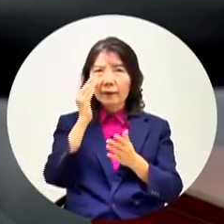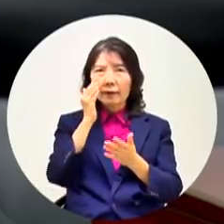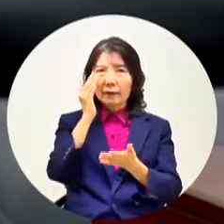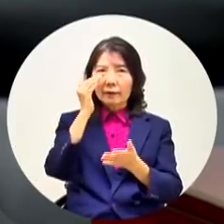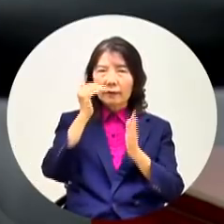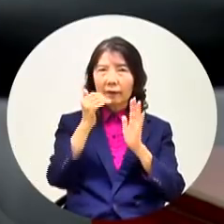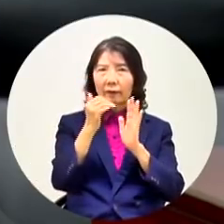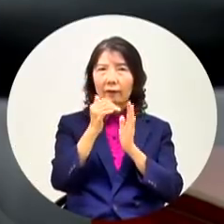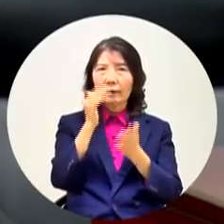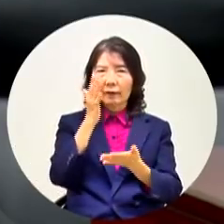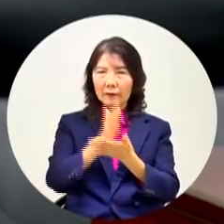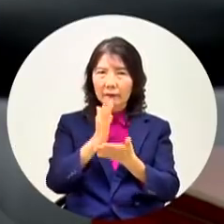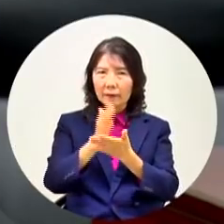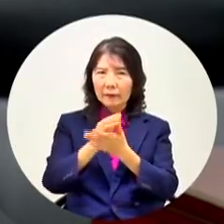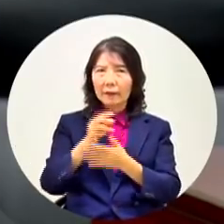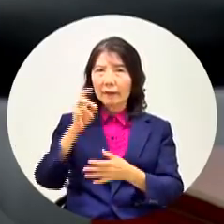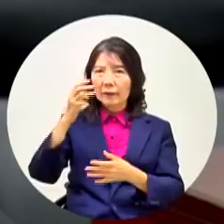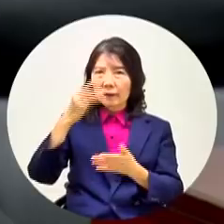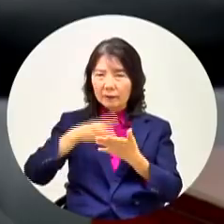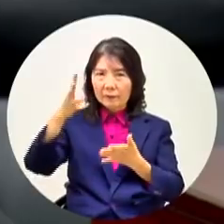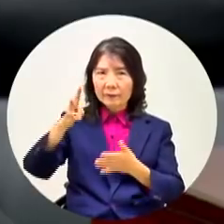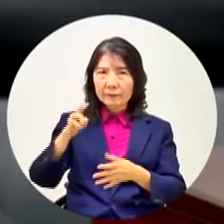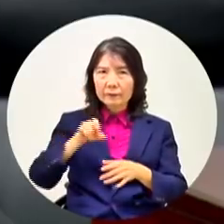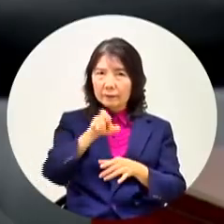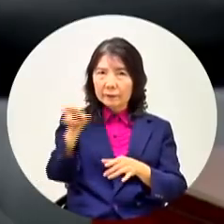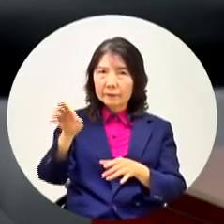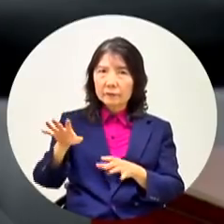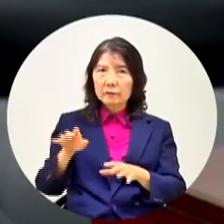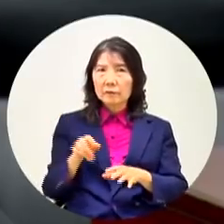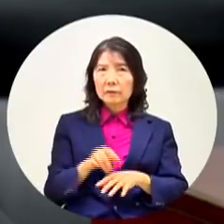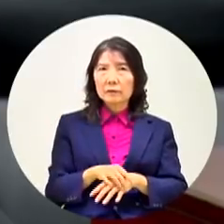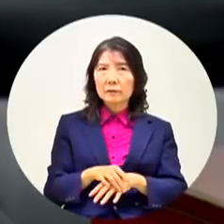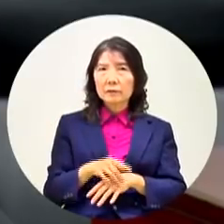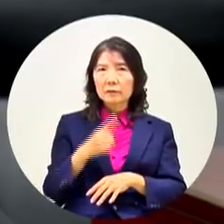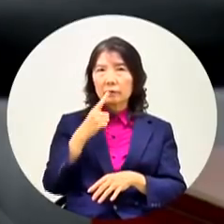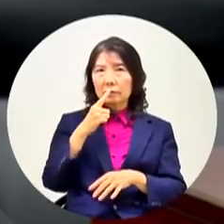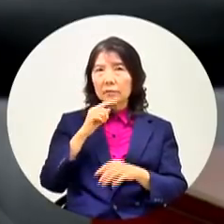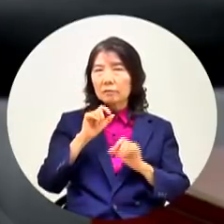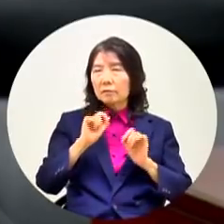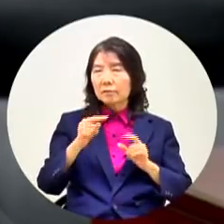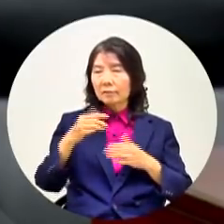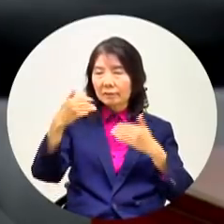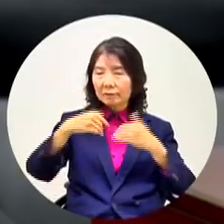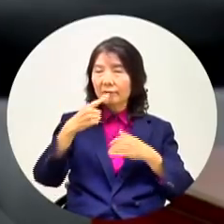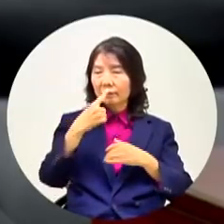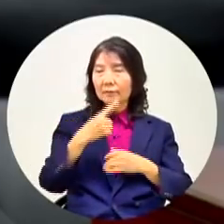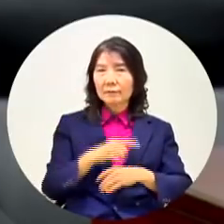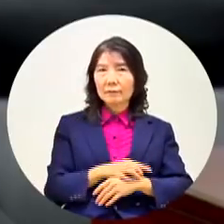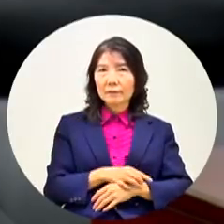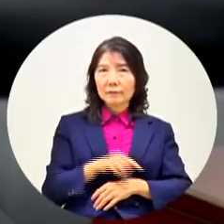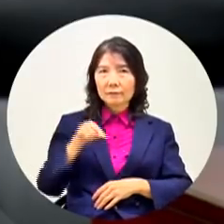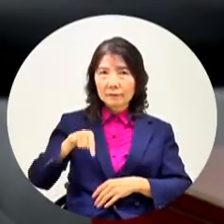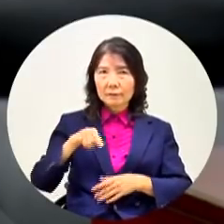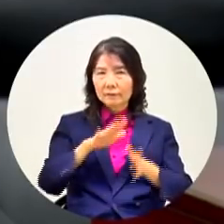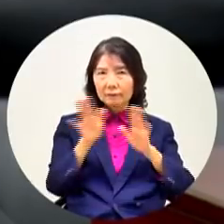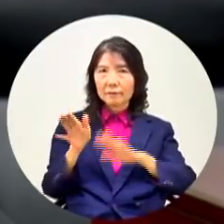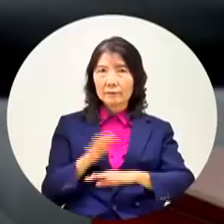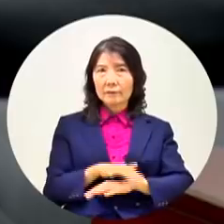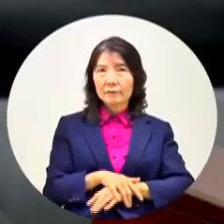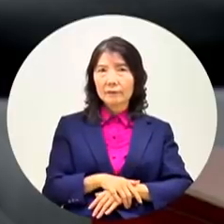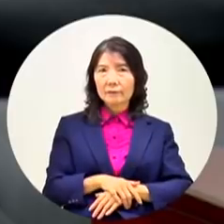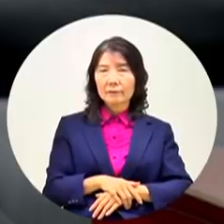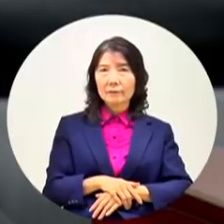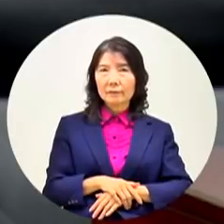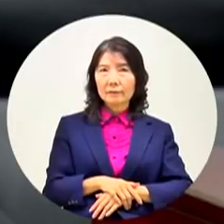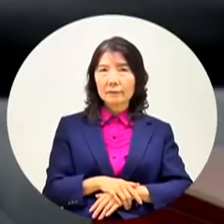遍。好、哦，真的机车右转，我不是在说我啦，我唔是咧讲我，我是讲这一种，真的我们要